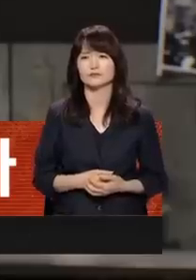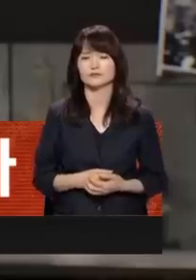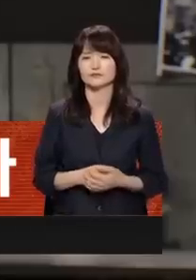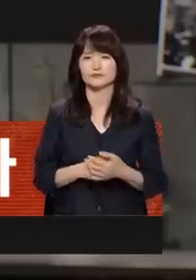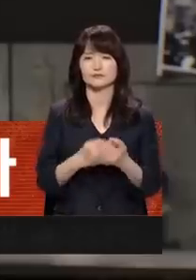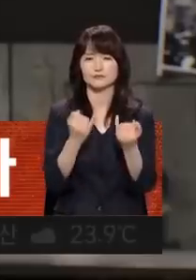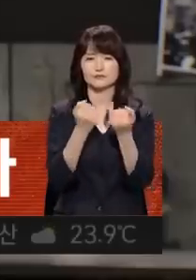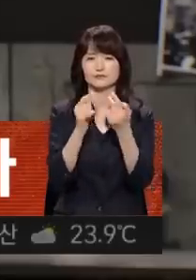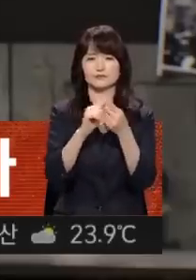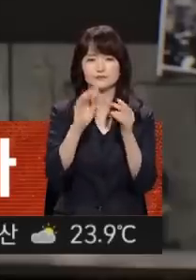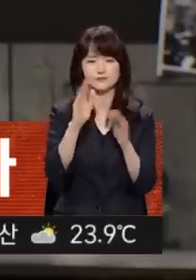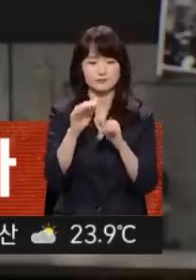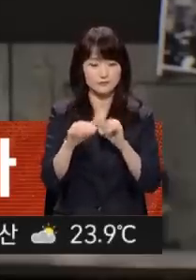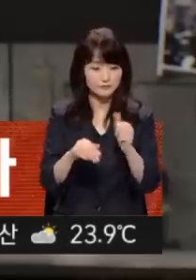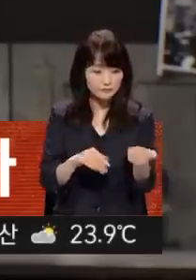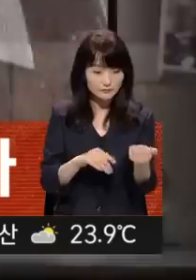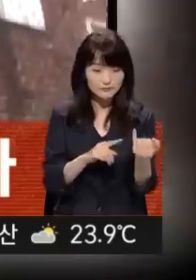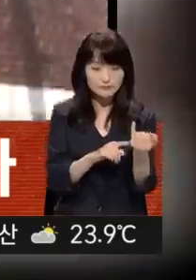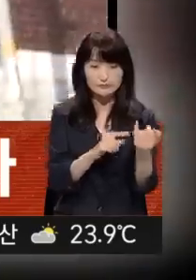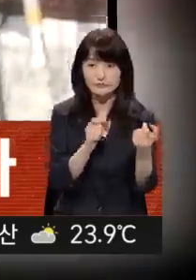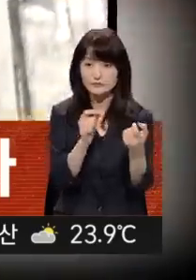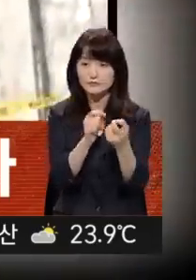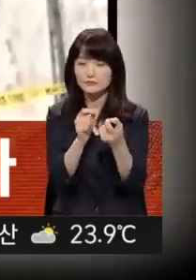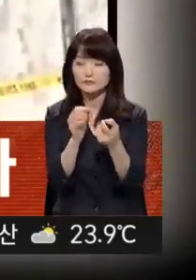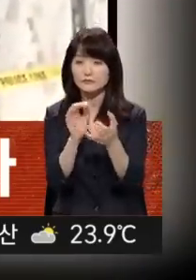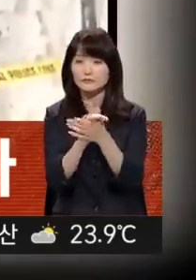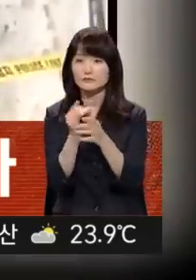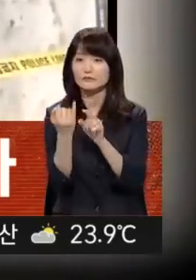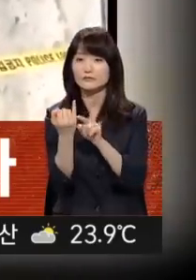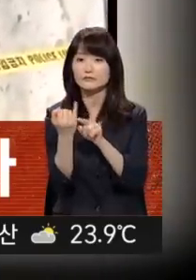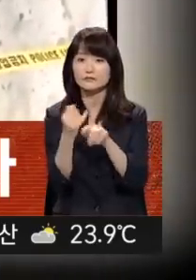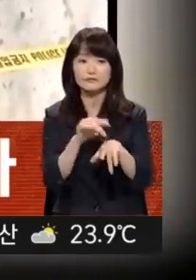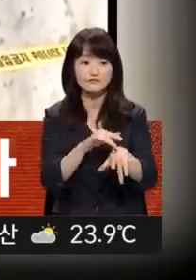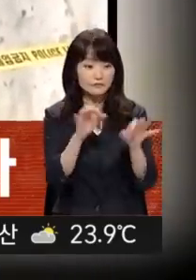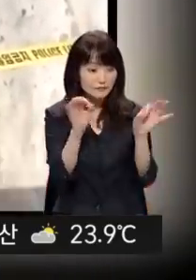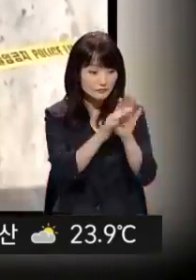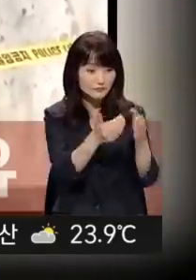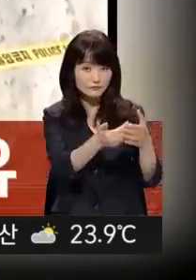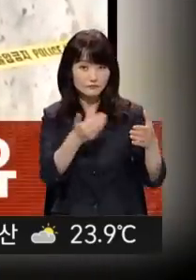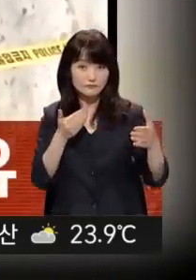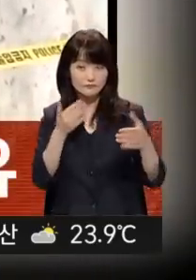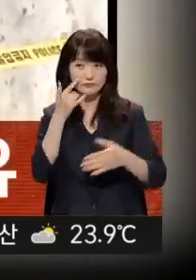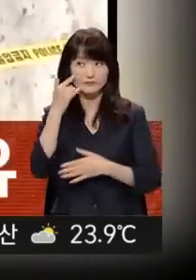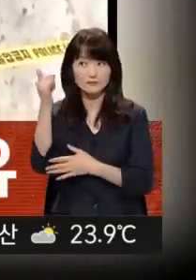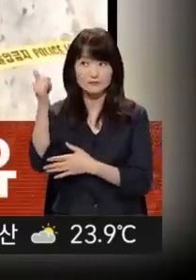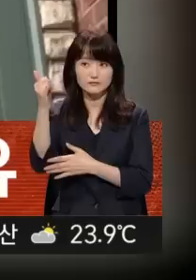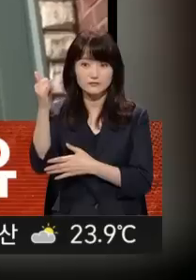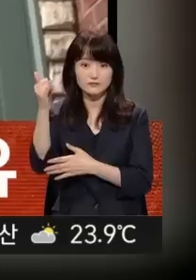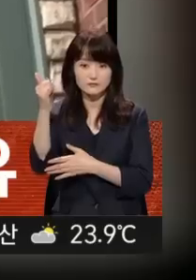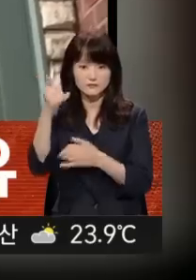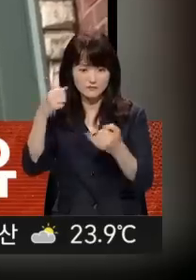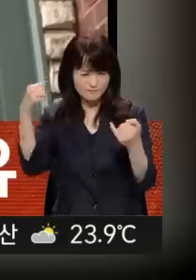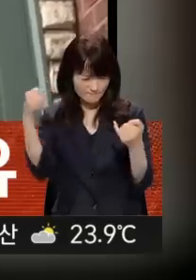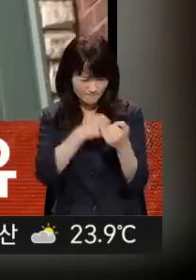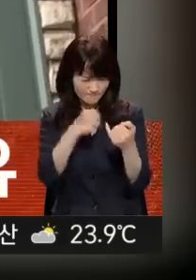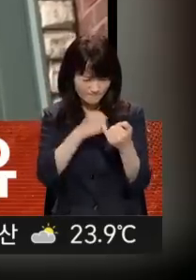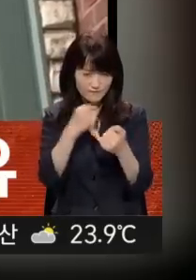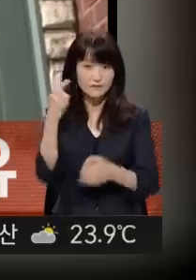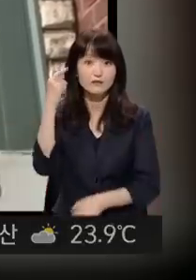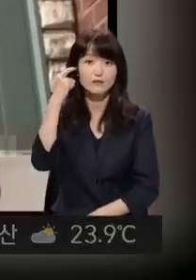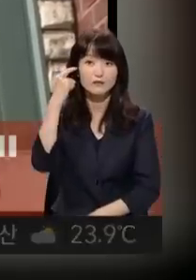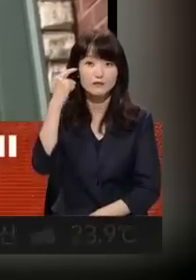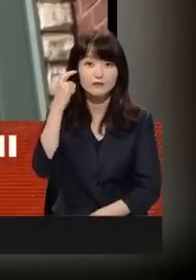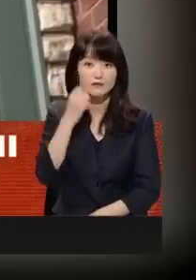순진 여중생이 가장 친한 친구가이 학생의 실종되기 직전에 부모로부터 폭행당했다는 얘기를